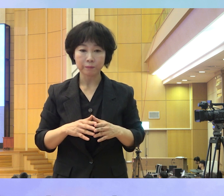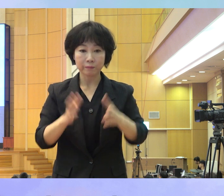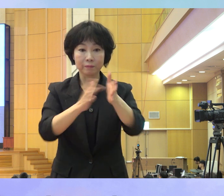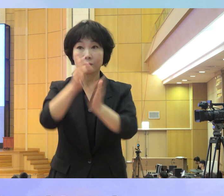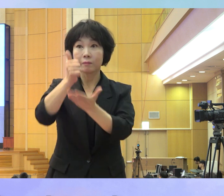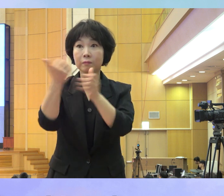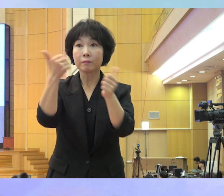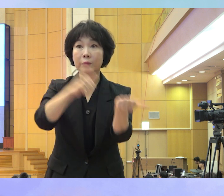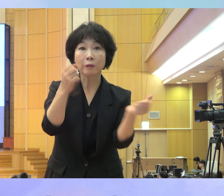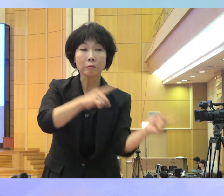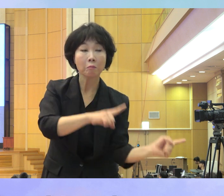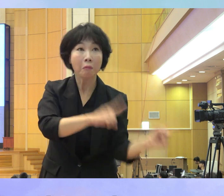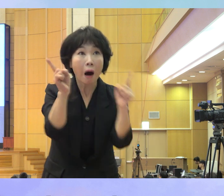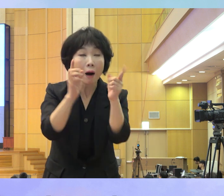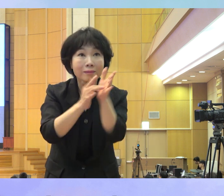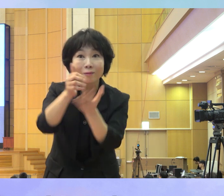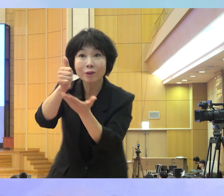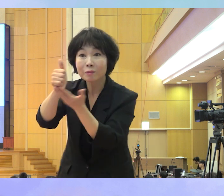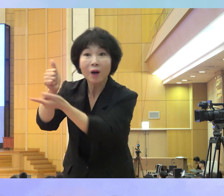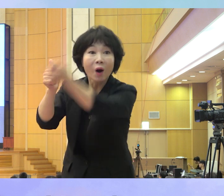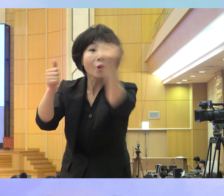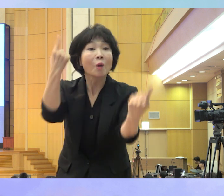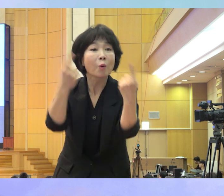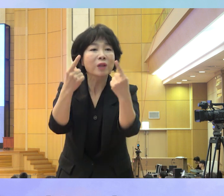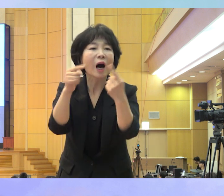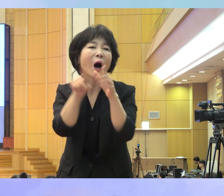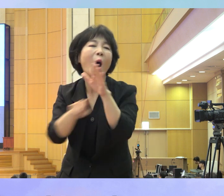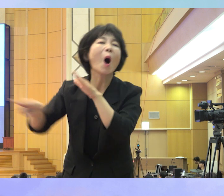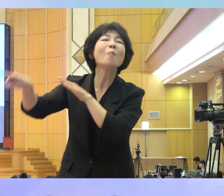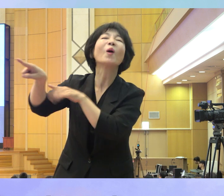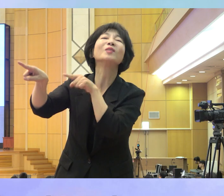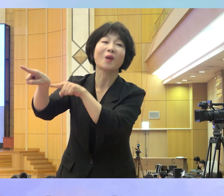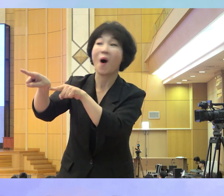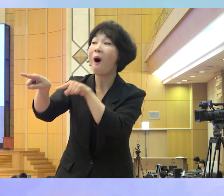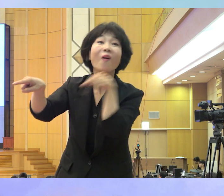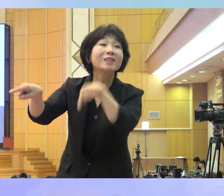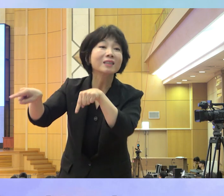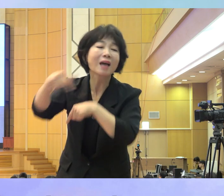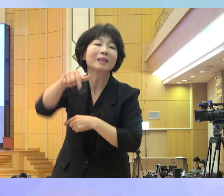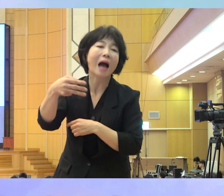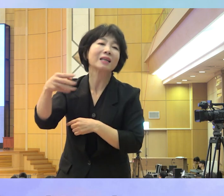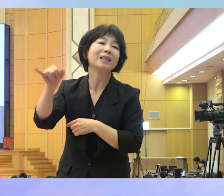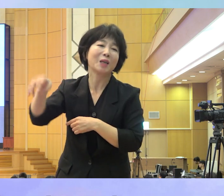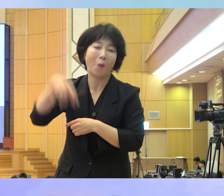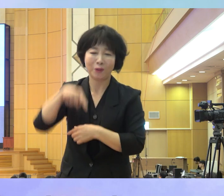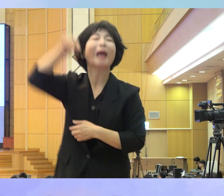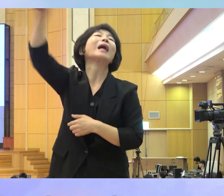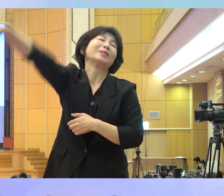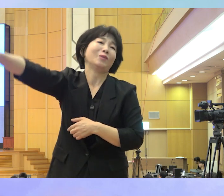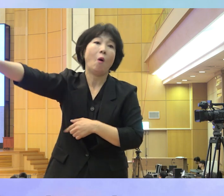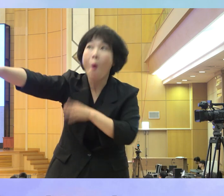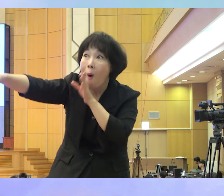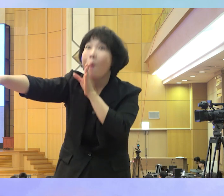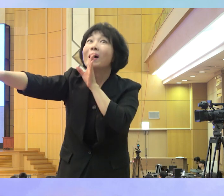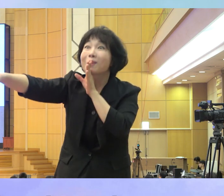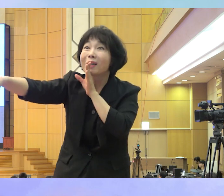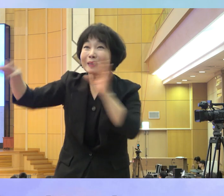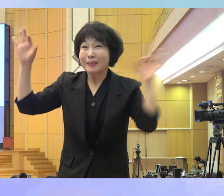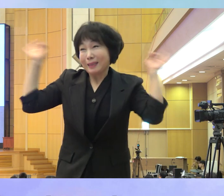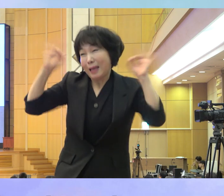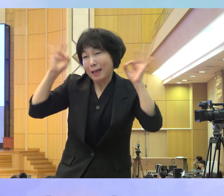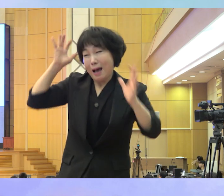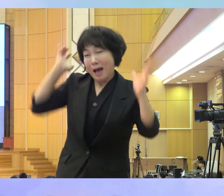죽었다가 부활하신 예수님이 너희보다 먼저 갈릴리로 가시나니 거기서 너희가 배우리라. 이